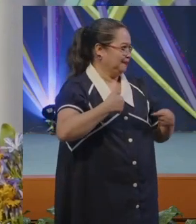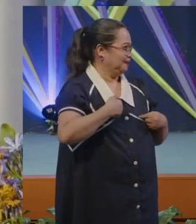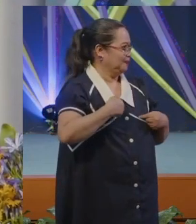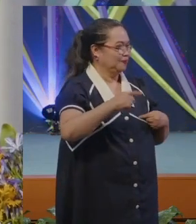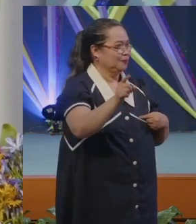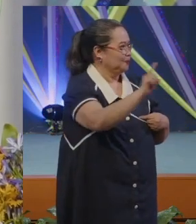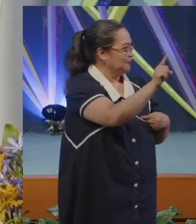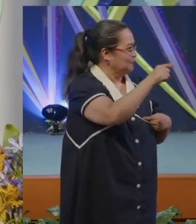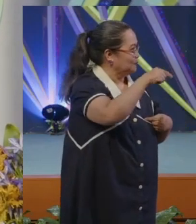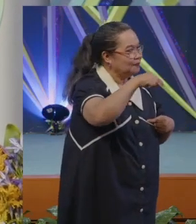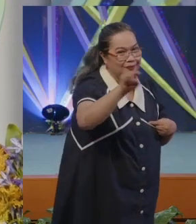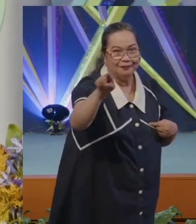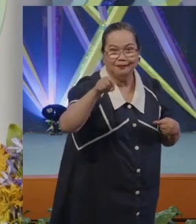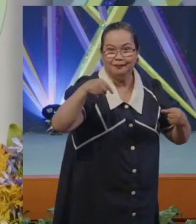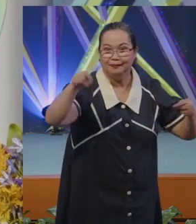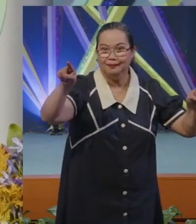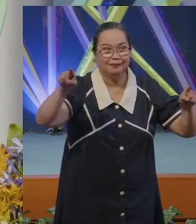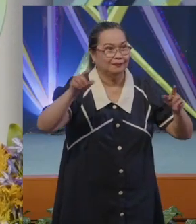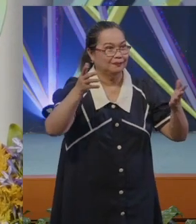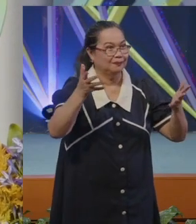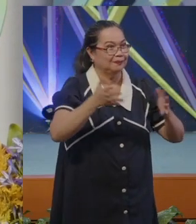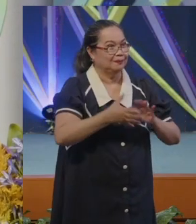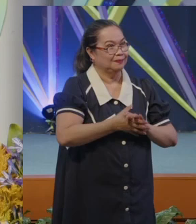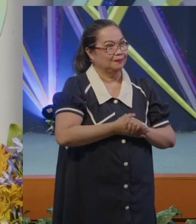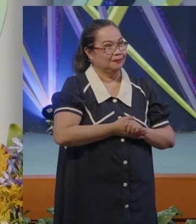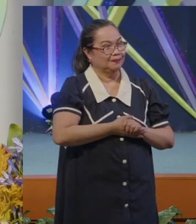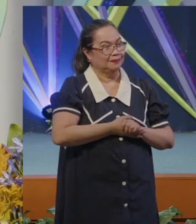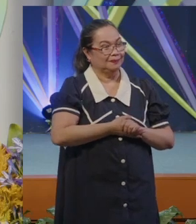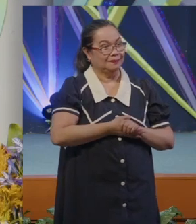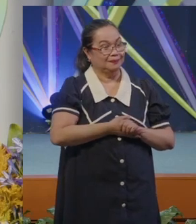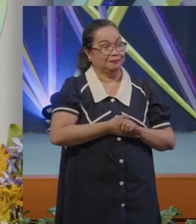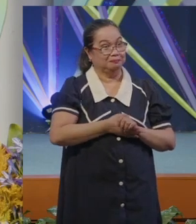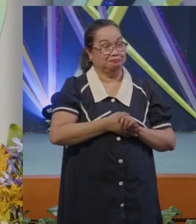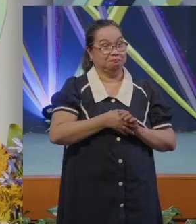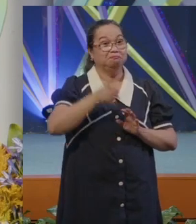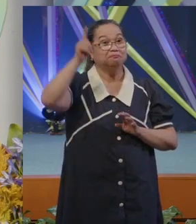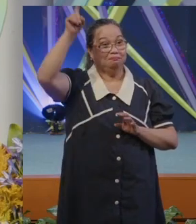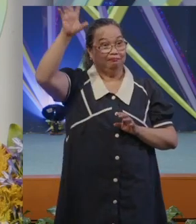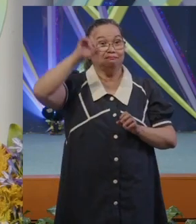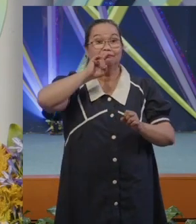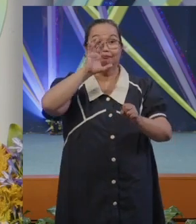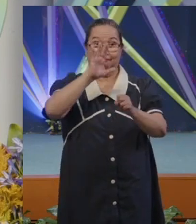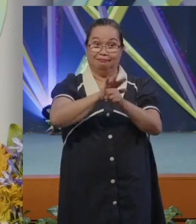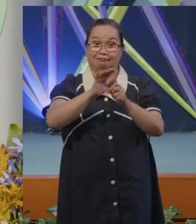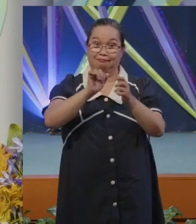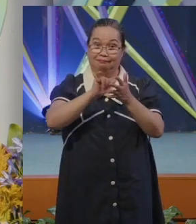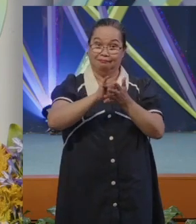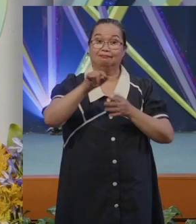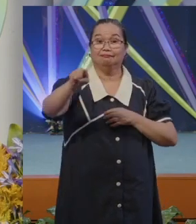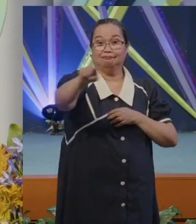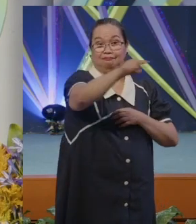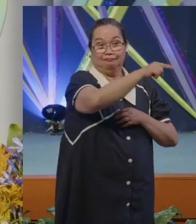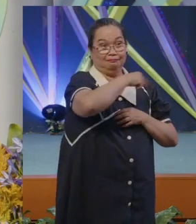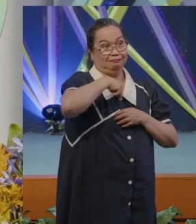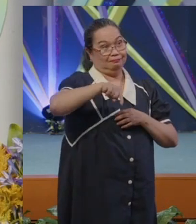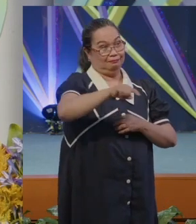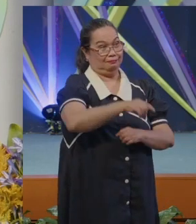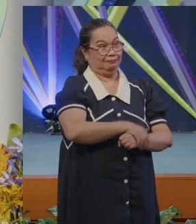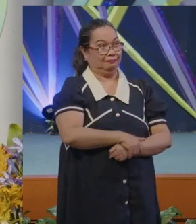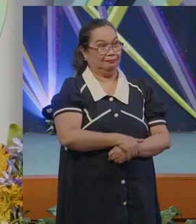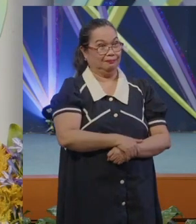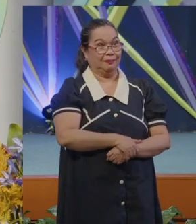wherever you go. Alam niyo, sinabi din ng Panginoong Hesus natin yon.